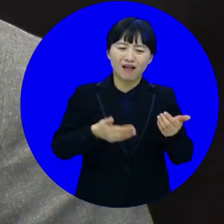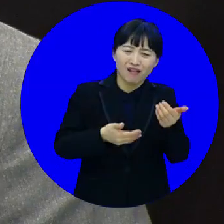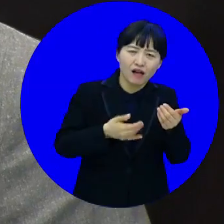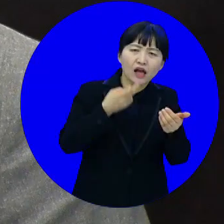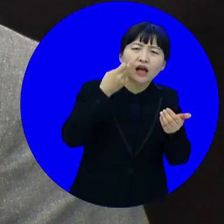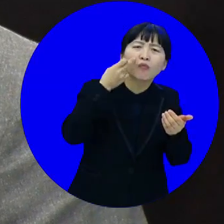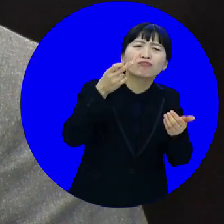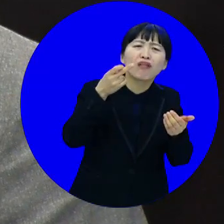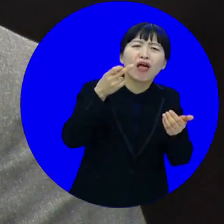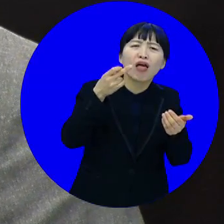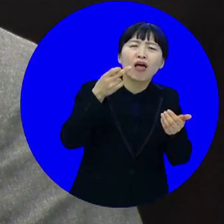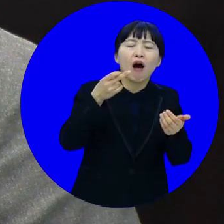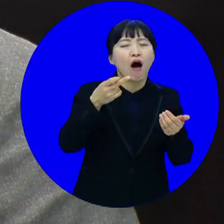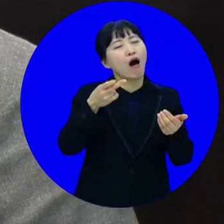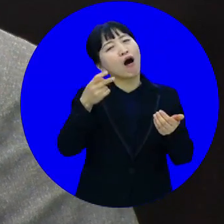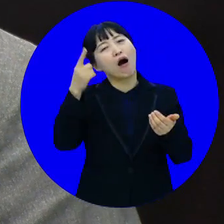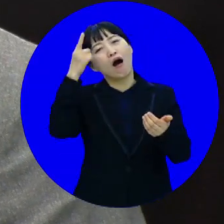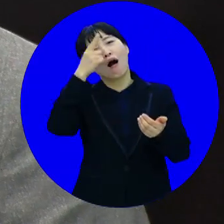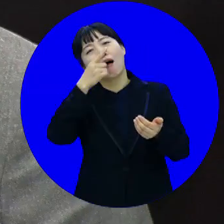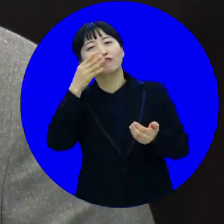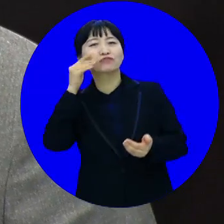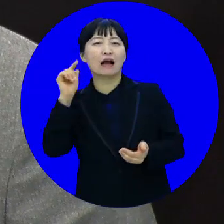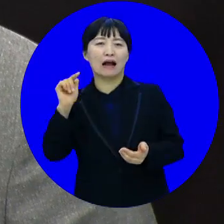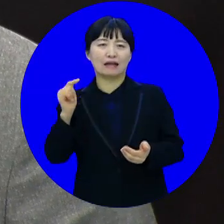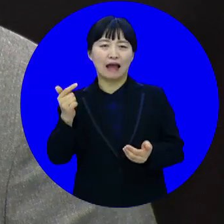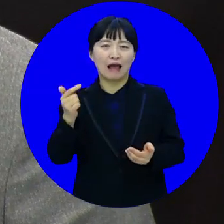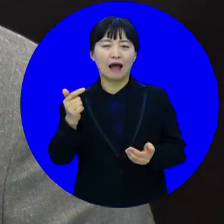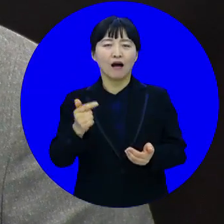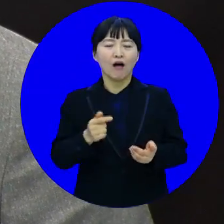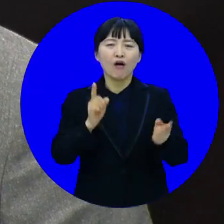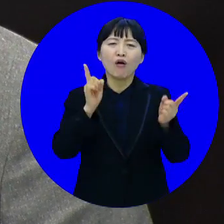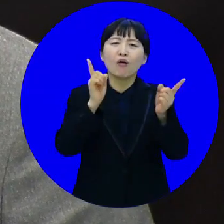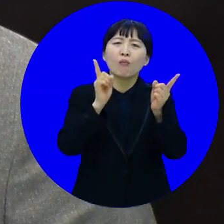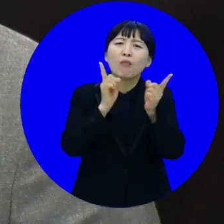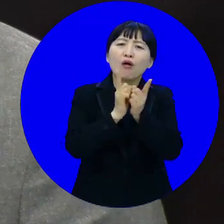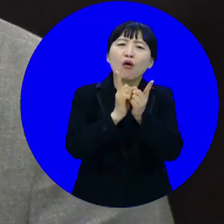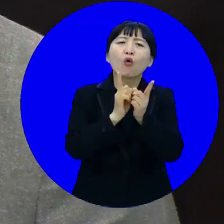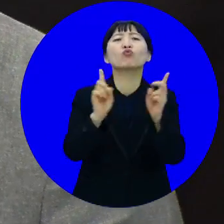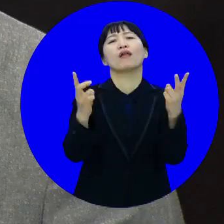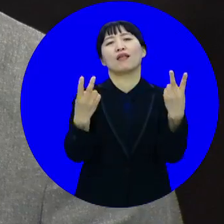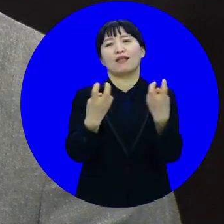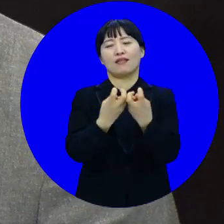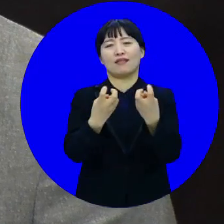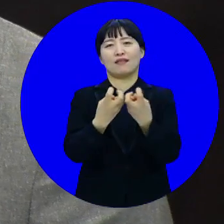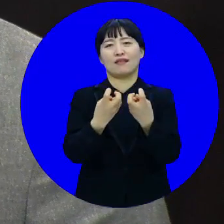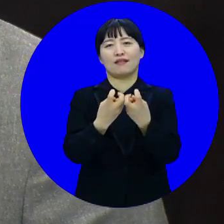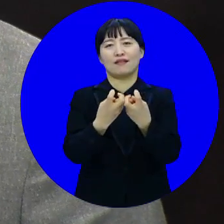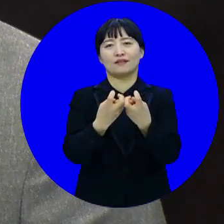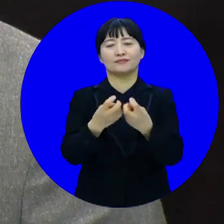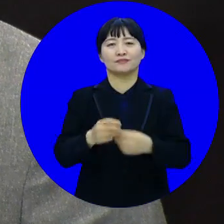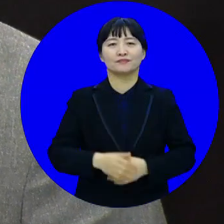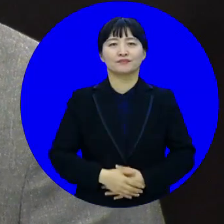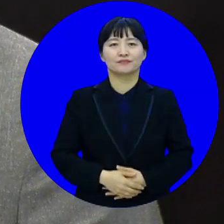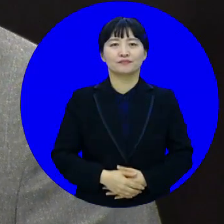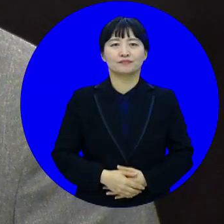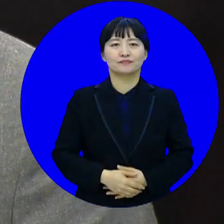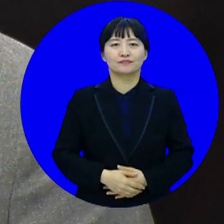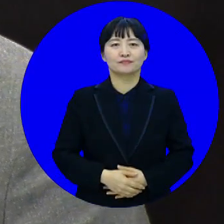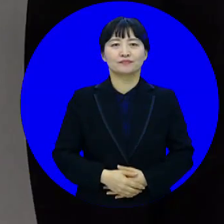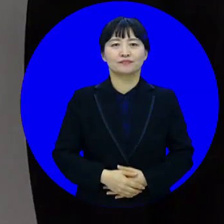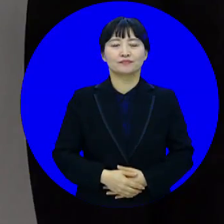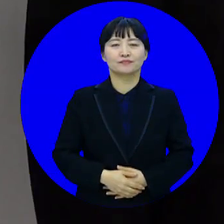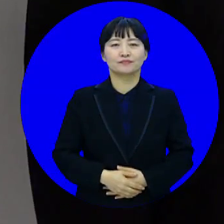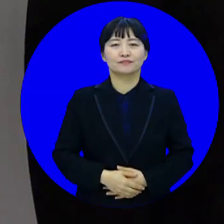아이가 12개월이고요. 낯도 많이 가리는데 유아기 면접 교섭은 어떻게 해야